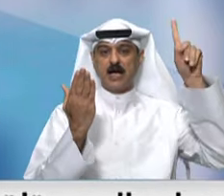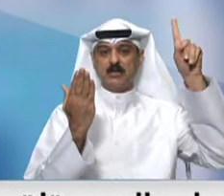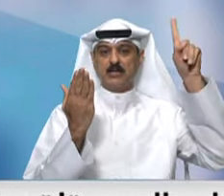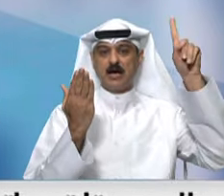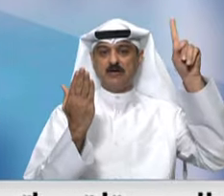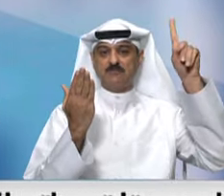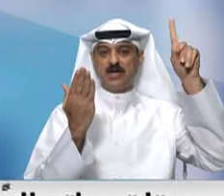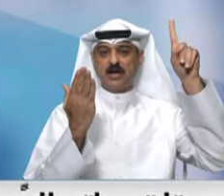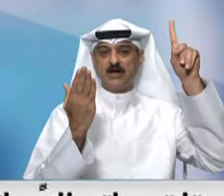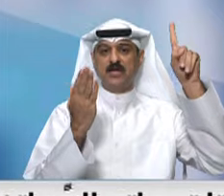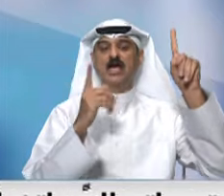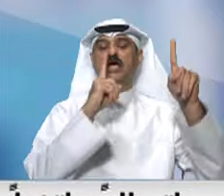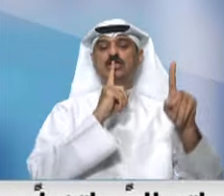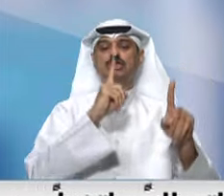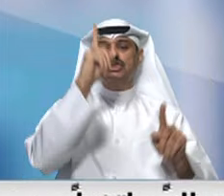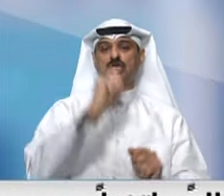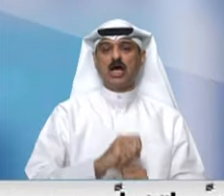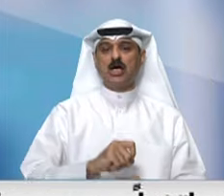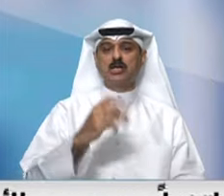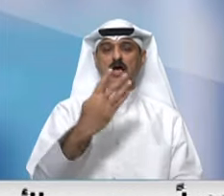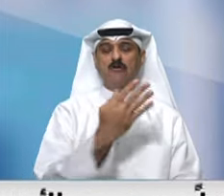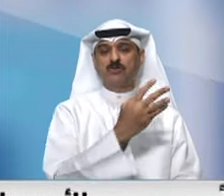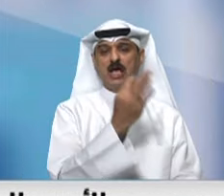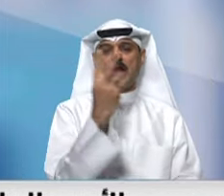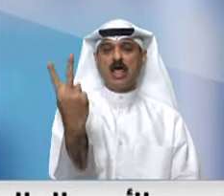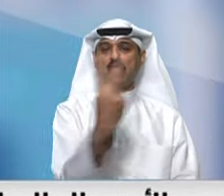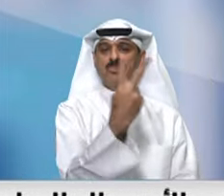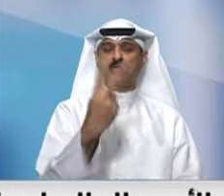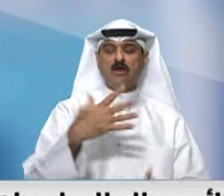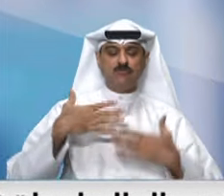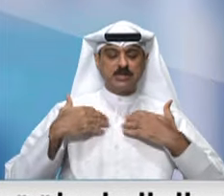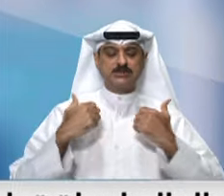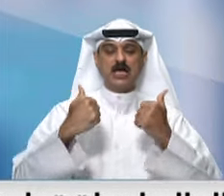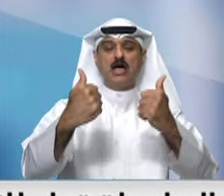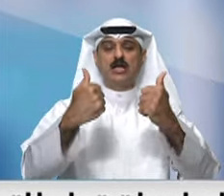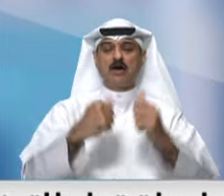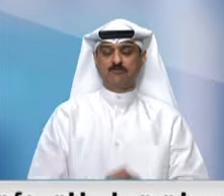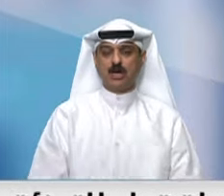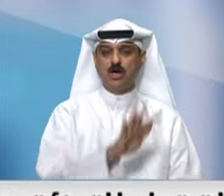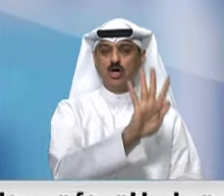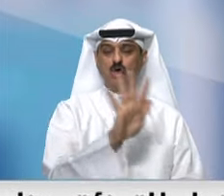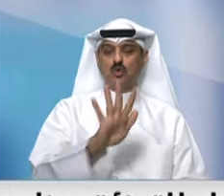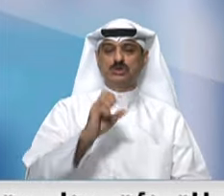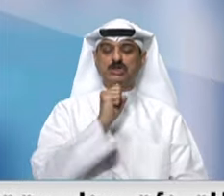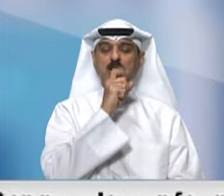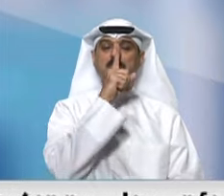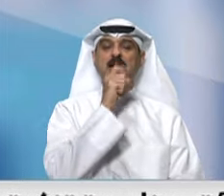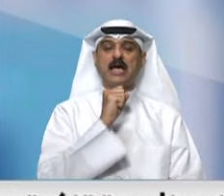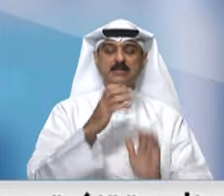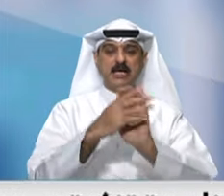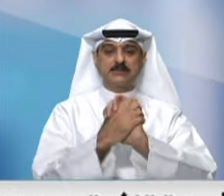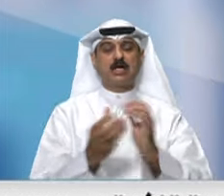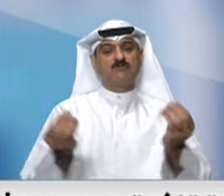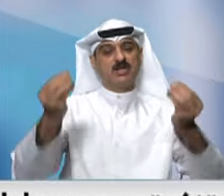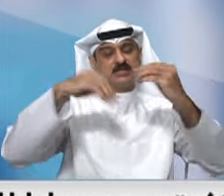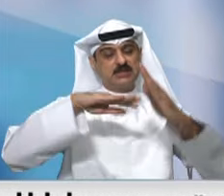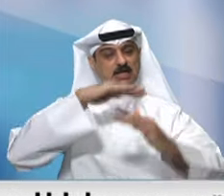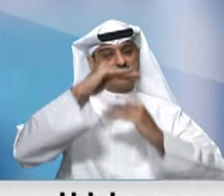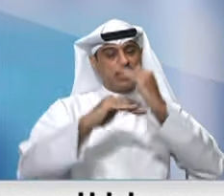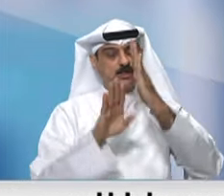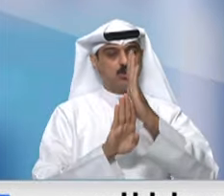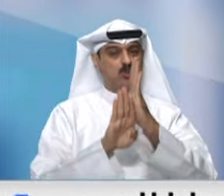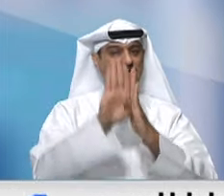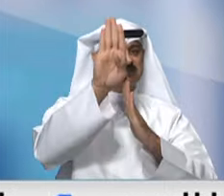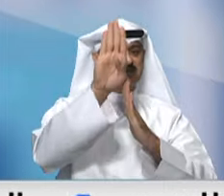القدير ان ينعم عليهما بدوام الصحه والعافيه وعلى الشعب القطري الشقيق بمزيد من التقدم